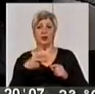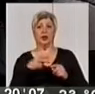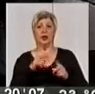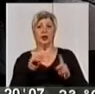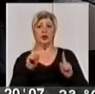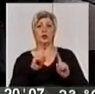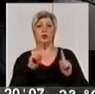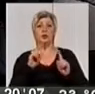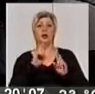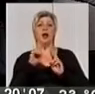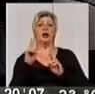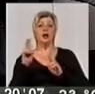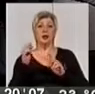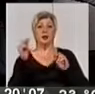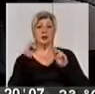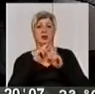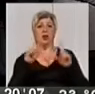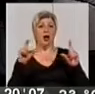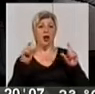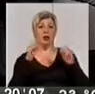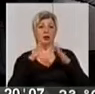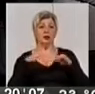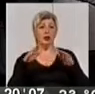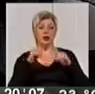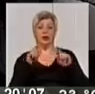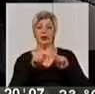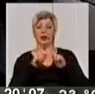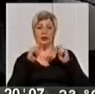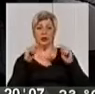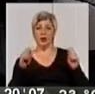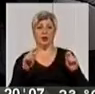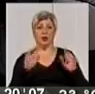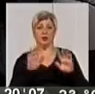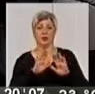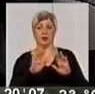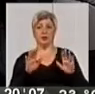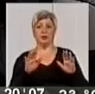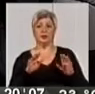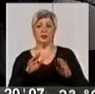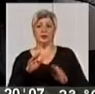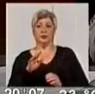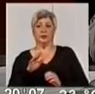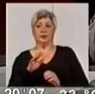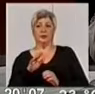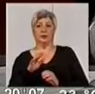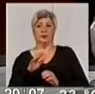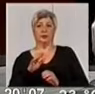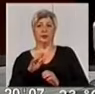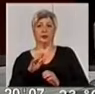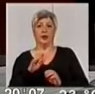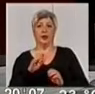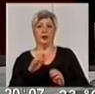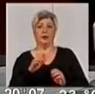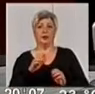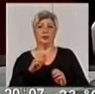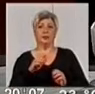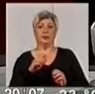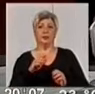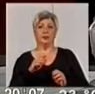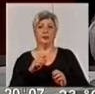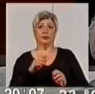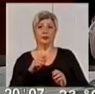не відкрився. Не з причини, що він не готовий в зв'язку з пожежною безпекою, неналежною, а з якихось причин, що не